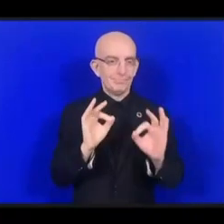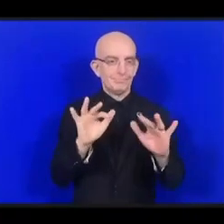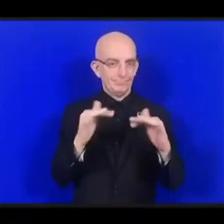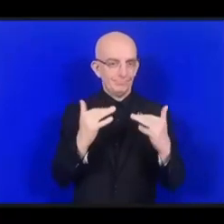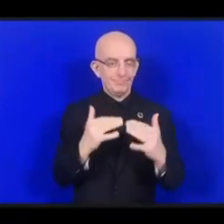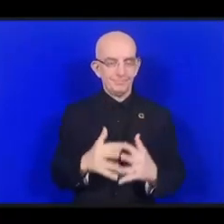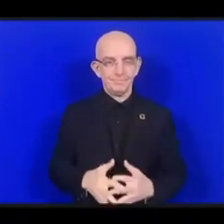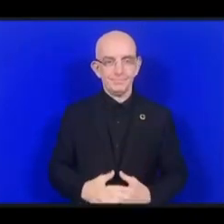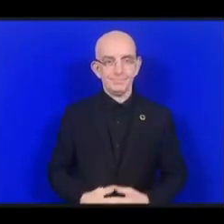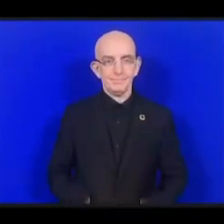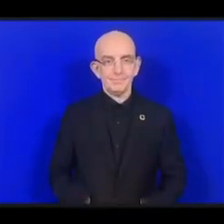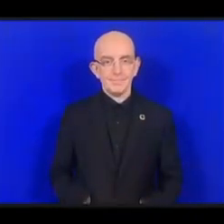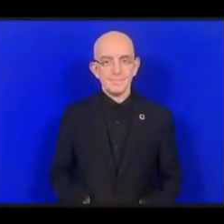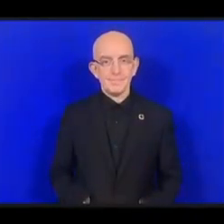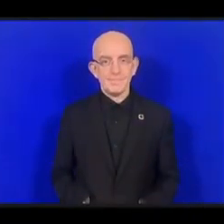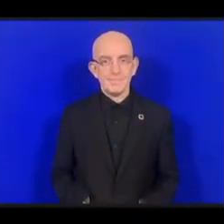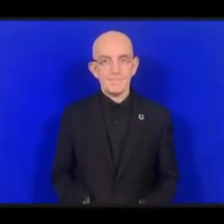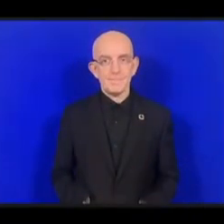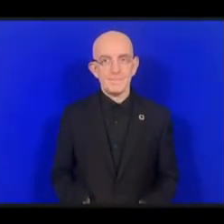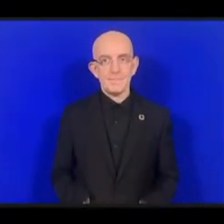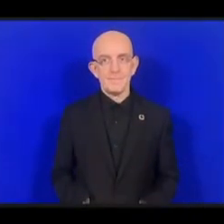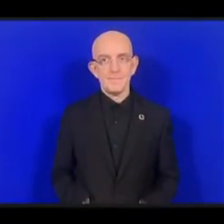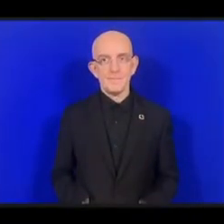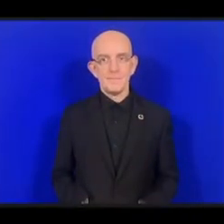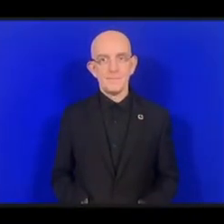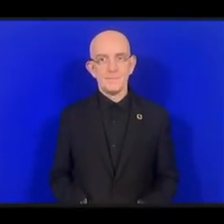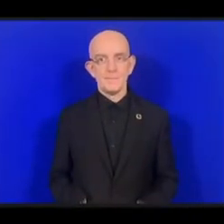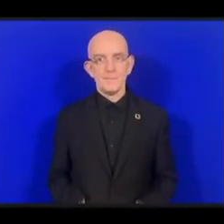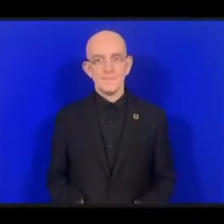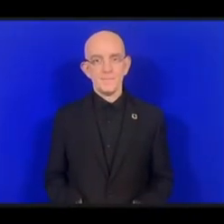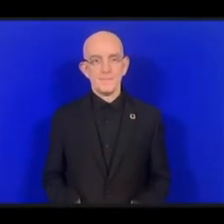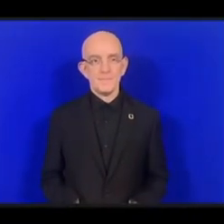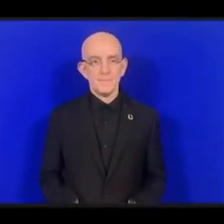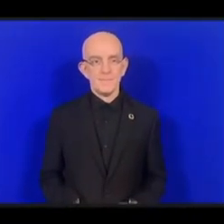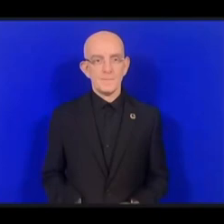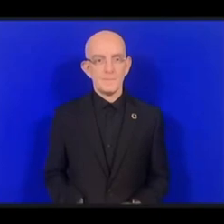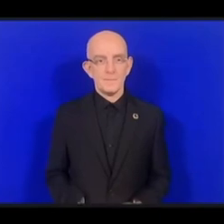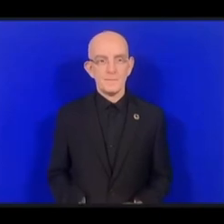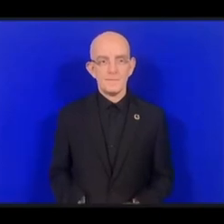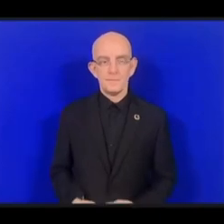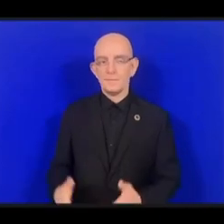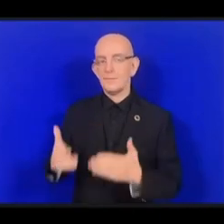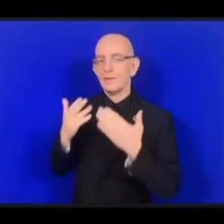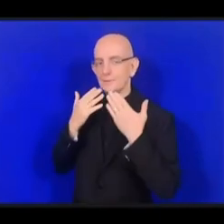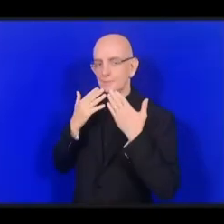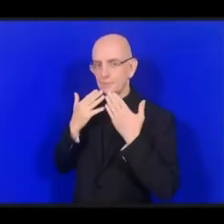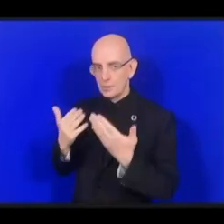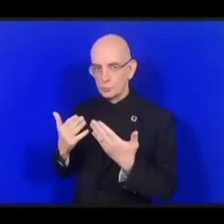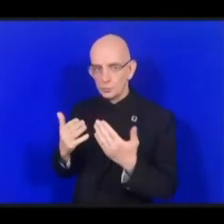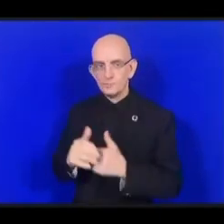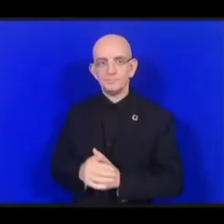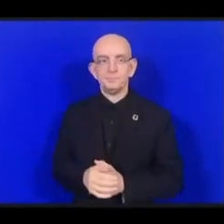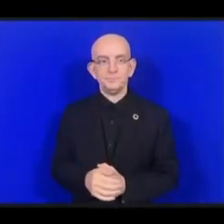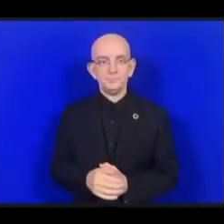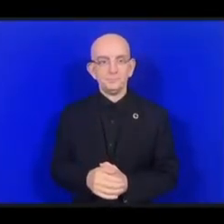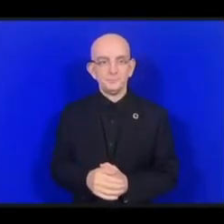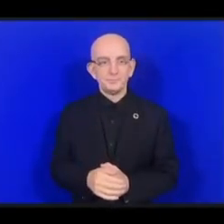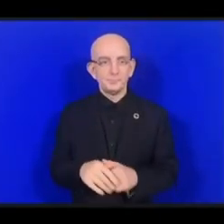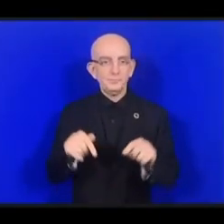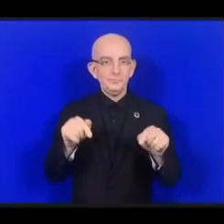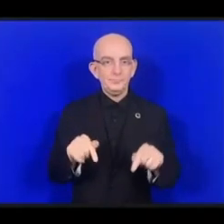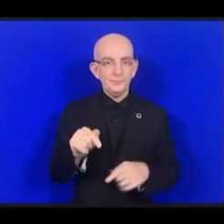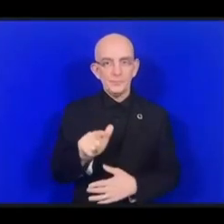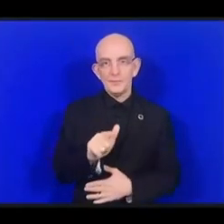たフロリック議長では次にマハカさん楽天